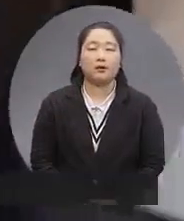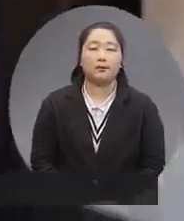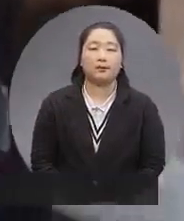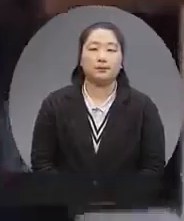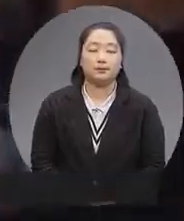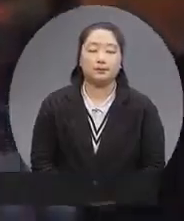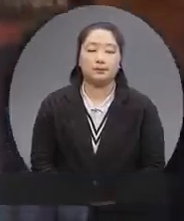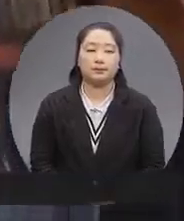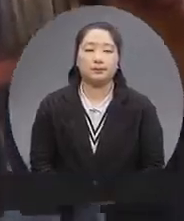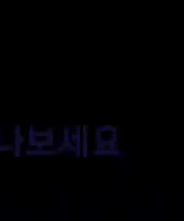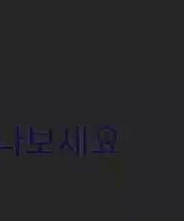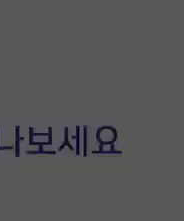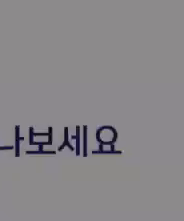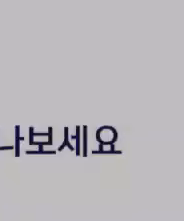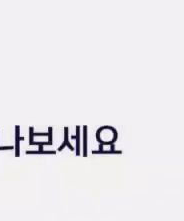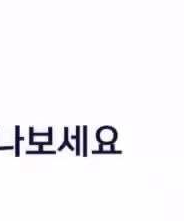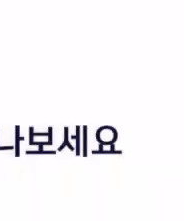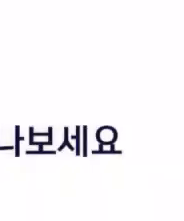뉴스입니다